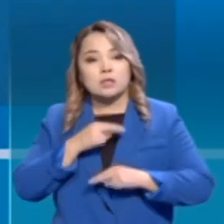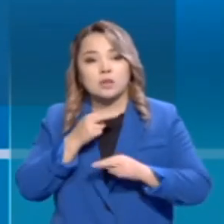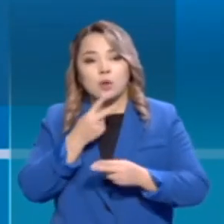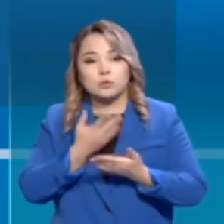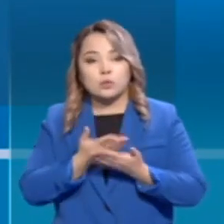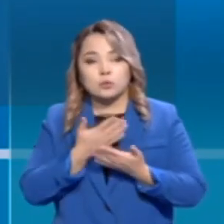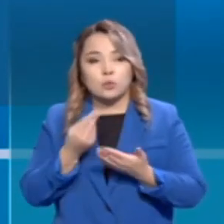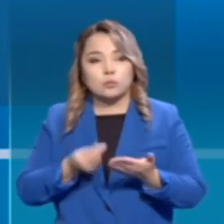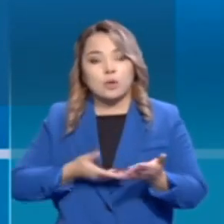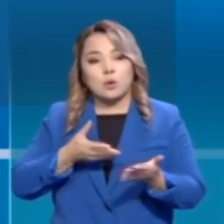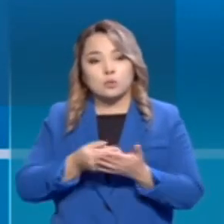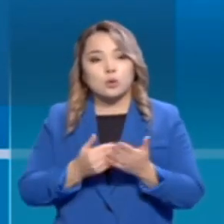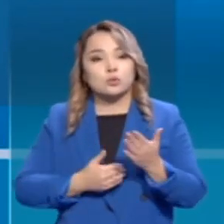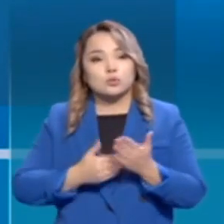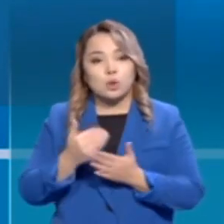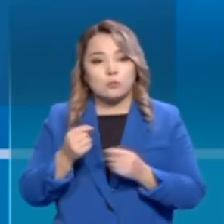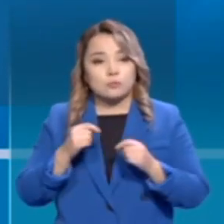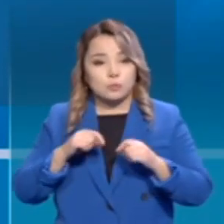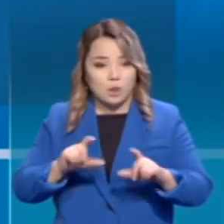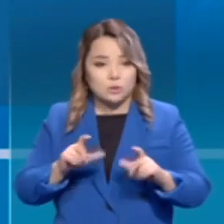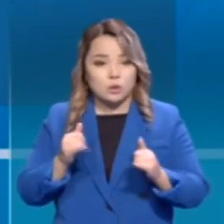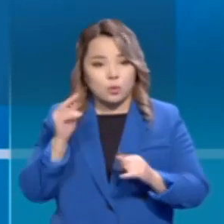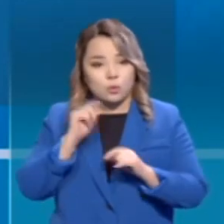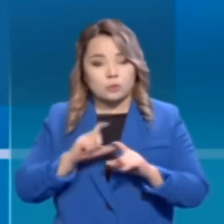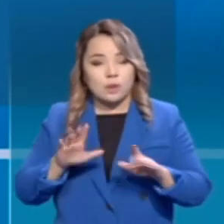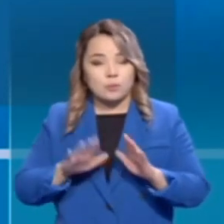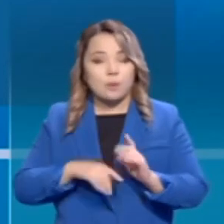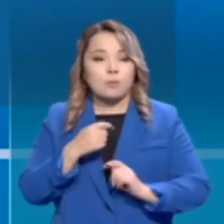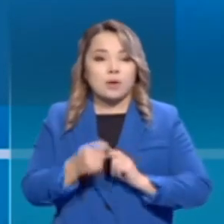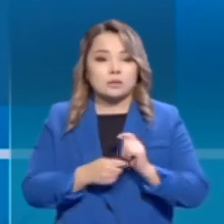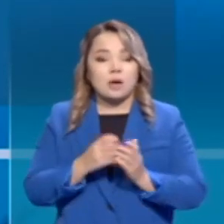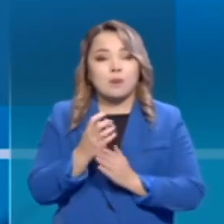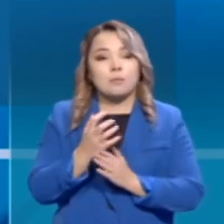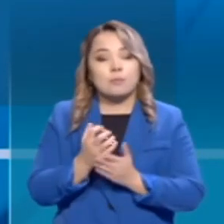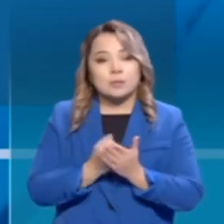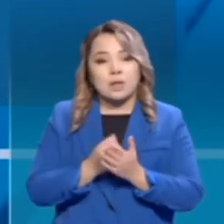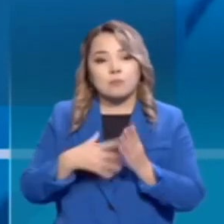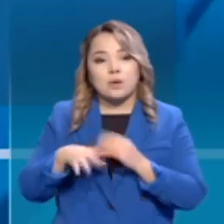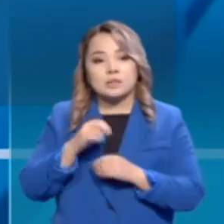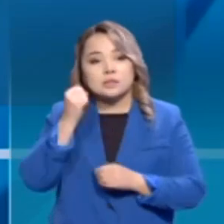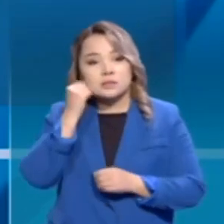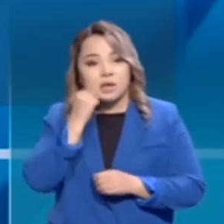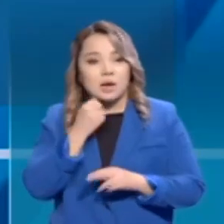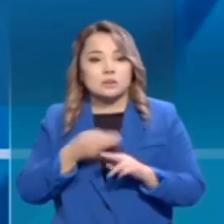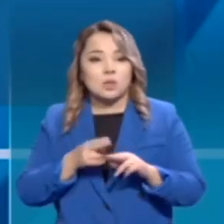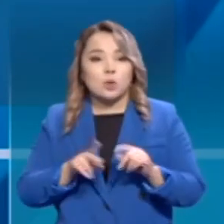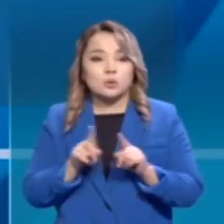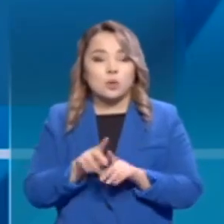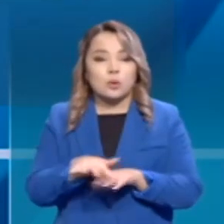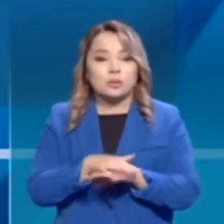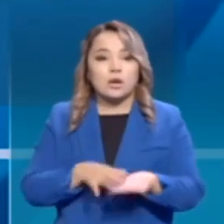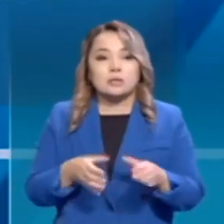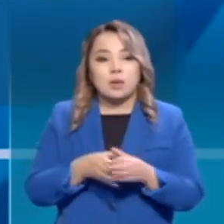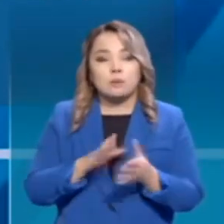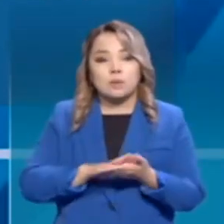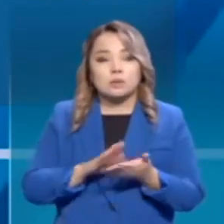бөлмейді, оқу ақысы өте жоғары, бірақ оқу орнының материалдық базасы ескірген. Білім сапаста көңіл көншітпейді, дейді. Қазір бұл жазбаға қатысты